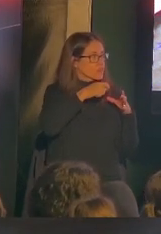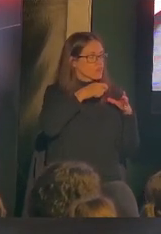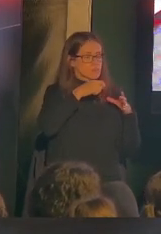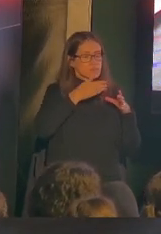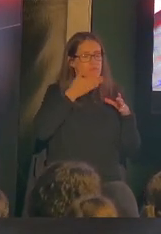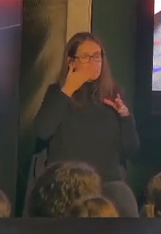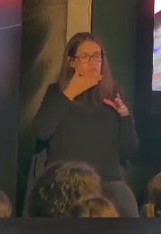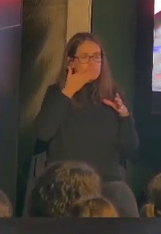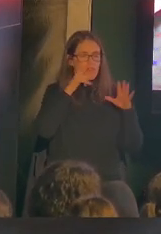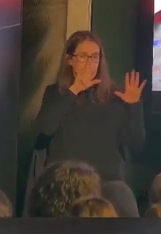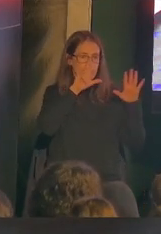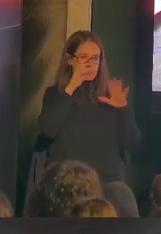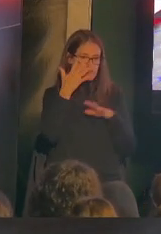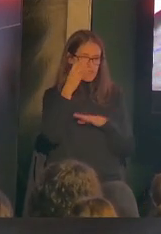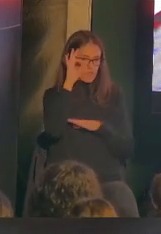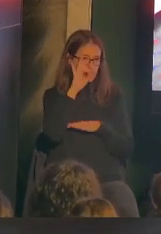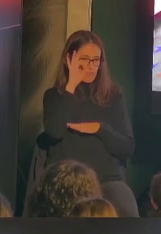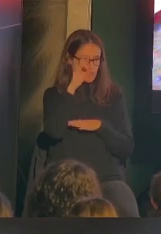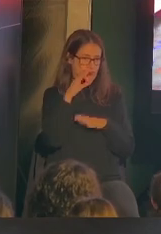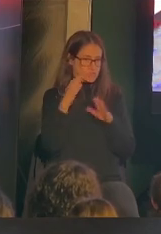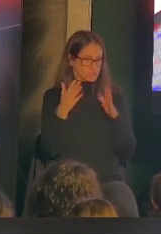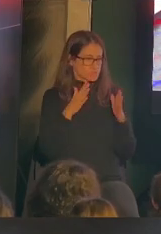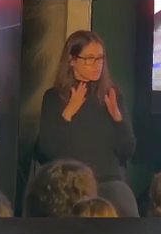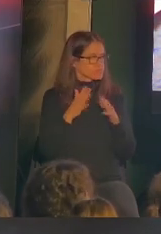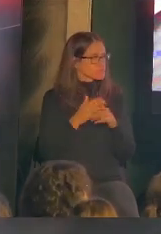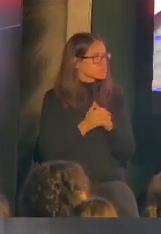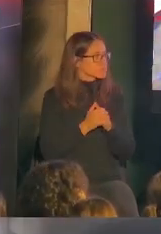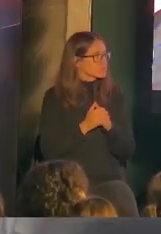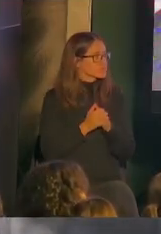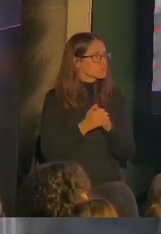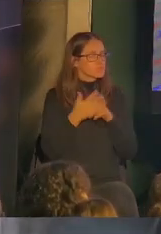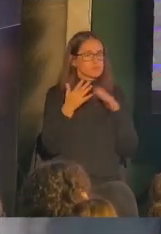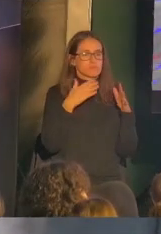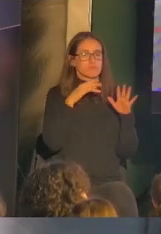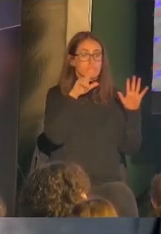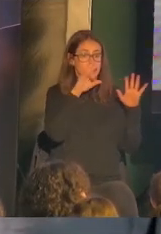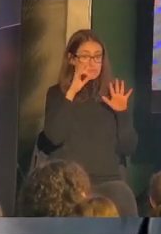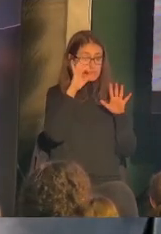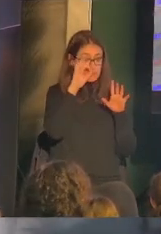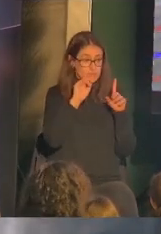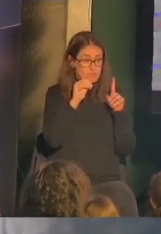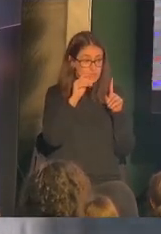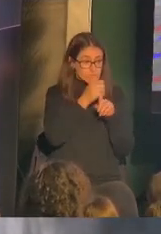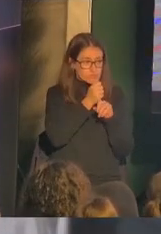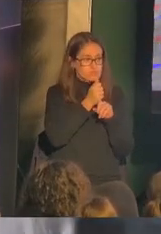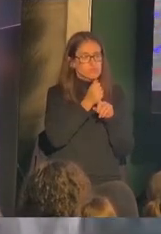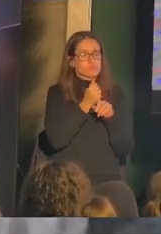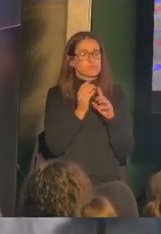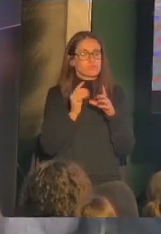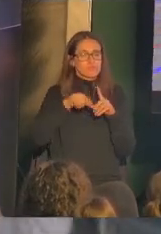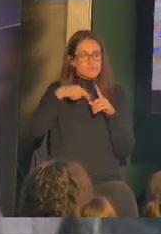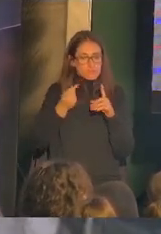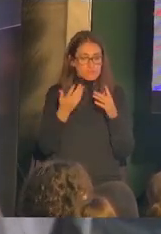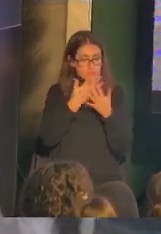graus aproximadament. Sí? Quan el tinguem a 85, ho barrejarem tot junt i ja ho podrem començar a